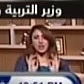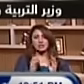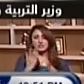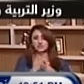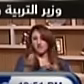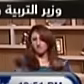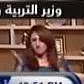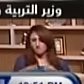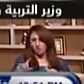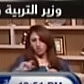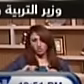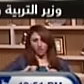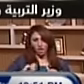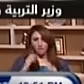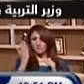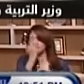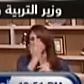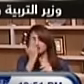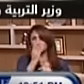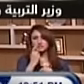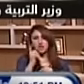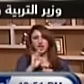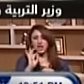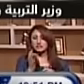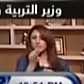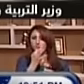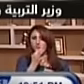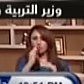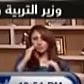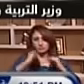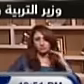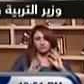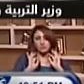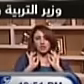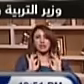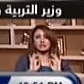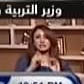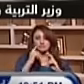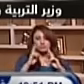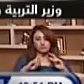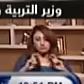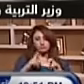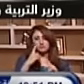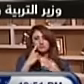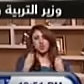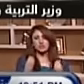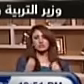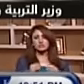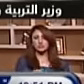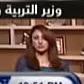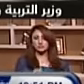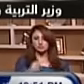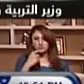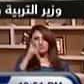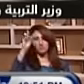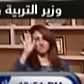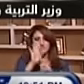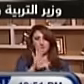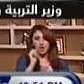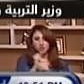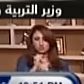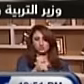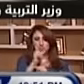الادارات، ثم اذا والله نجح كتجربه من خلال المراكز البحثيه التابعه للوزاره بنقدر نعمم ان شاء الله. ان شاء الله اتمنى لك كل